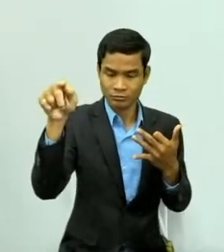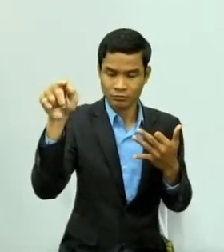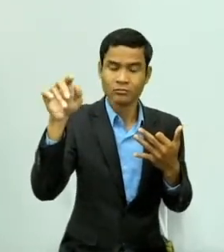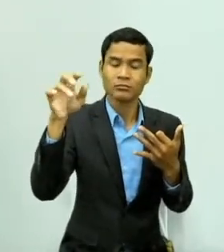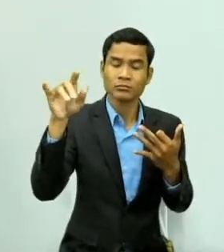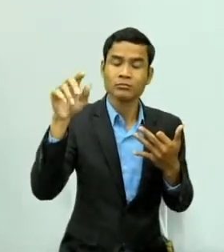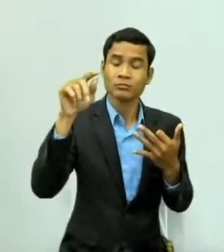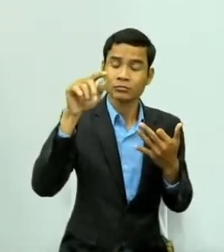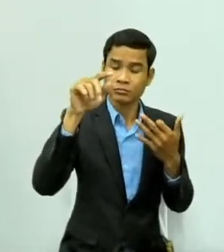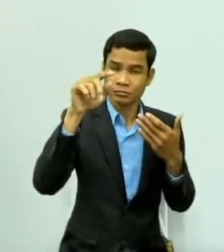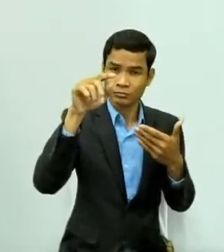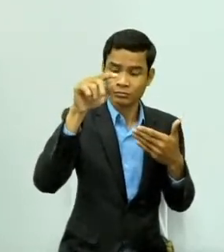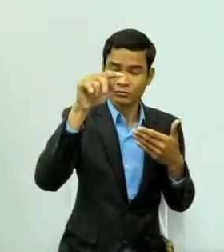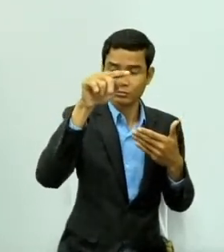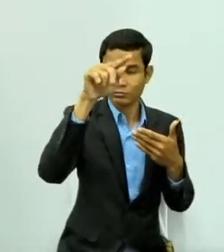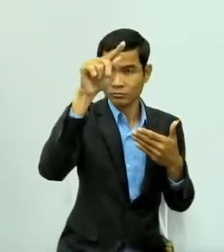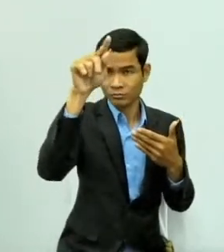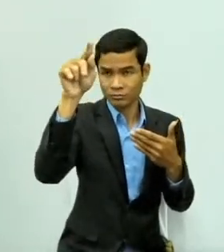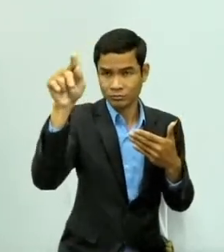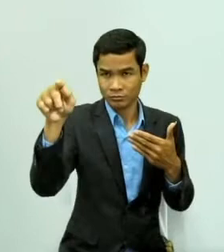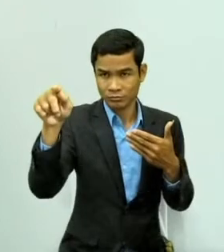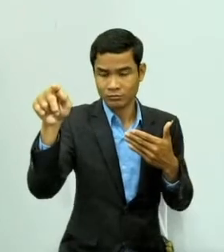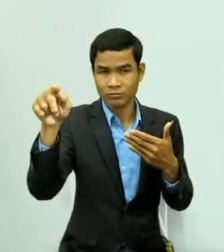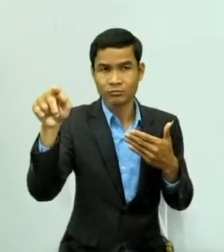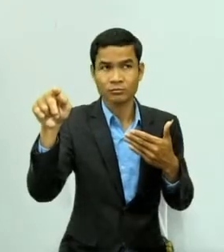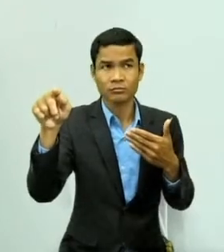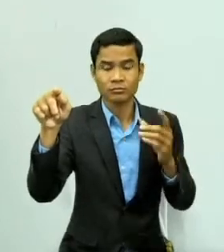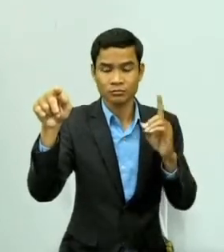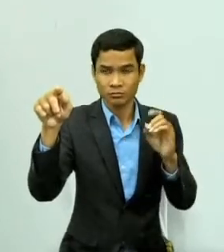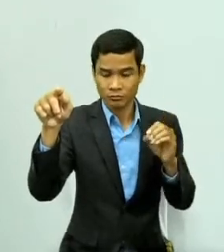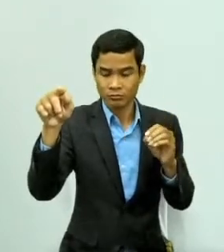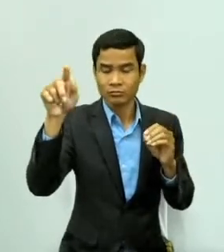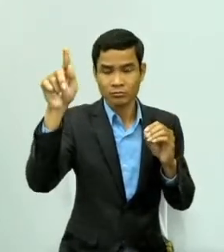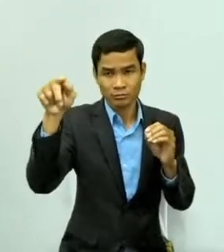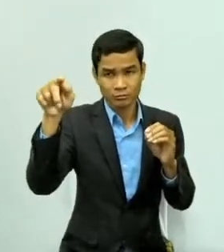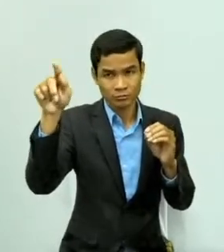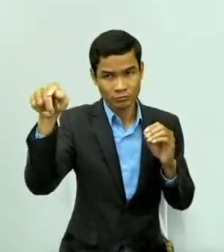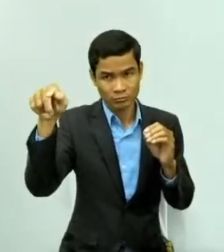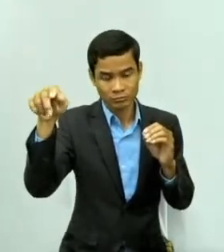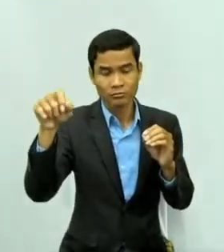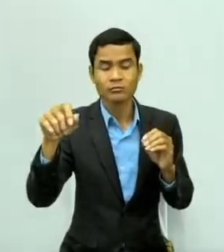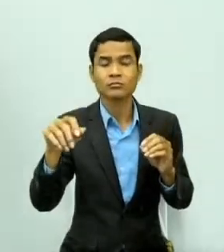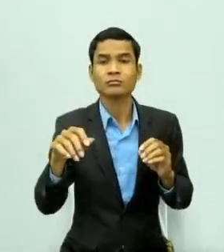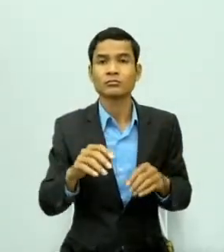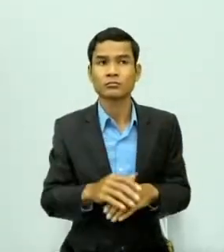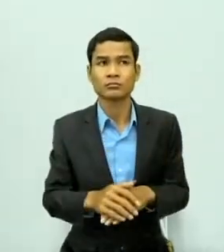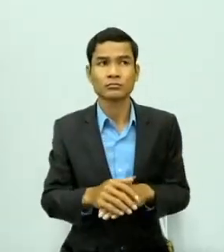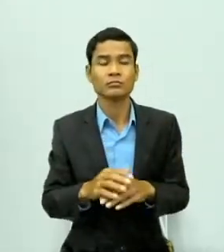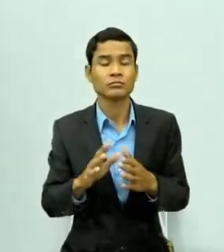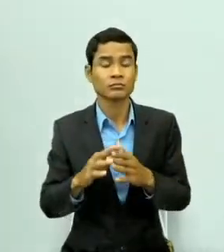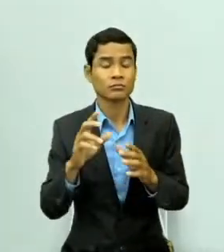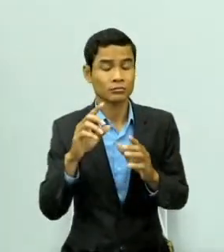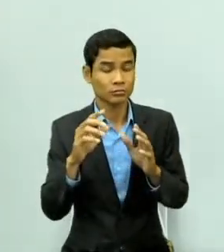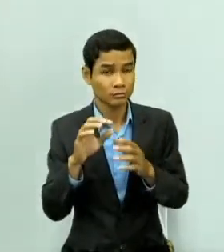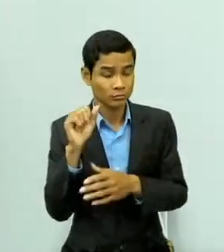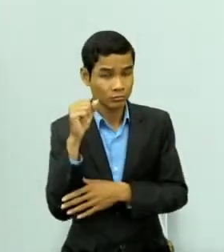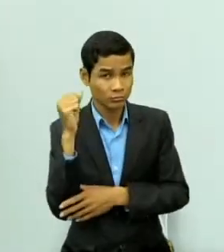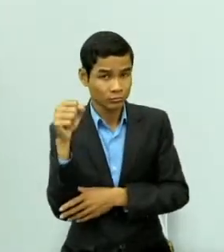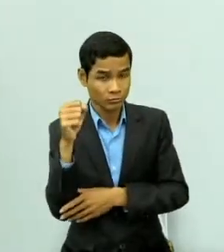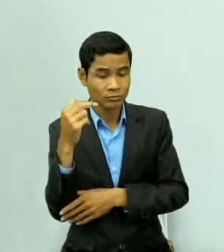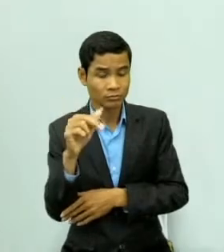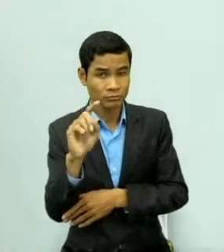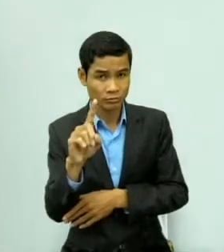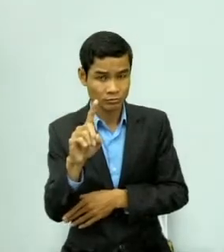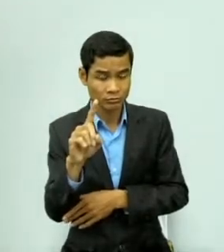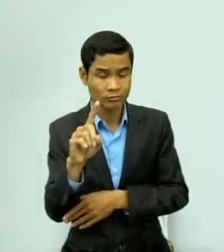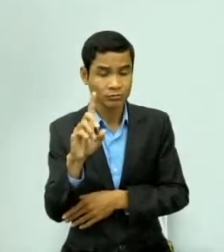ស្ដាំ9ខ្សែកោង10ចាកោងចលនាទី10គឺយើងអានថាស្រាក់